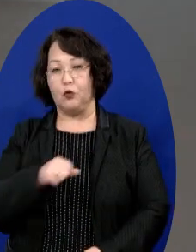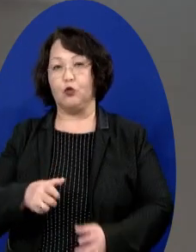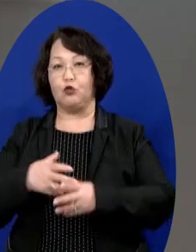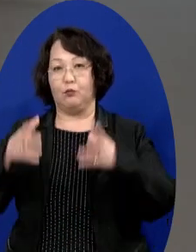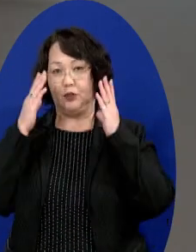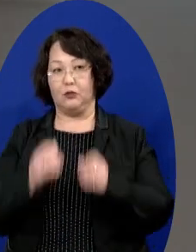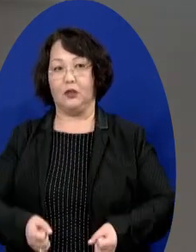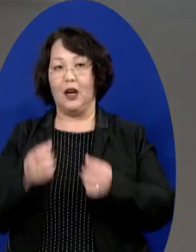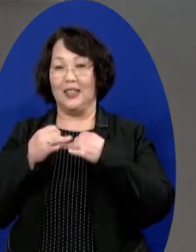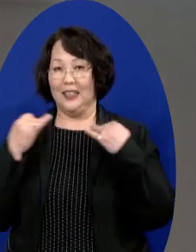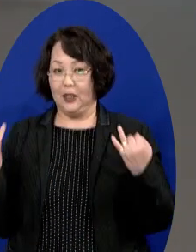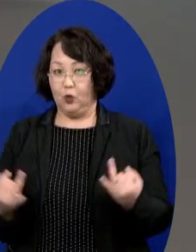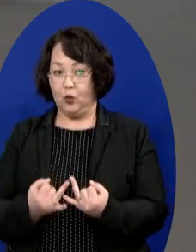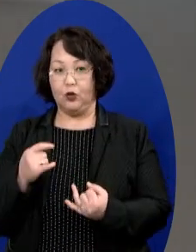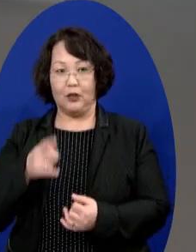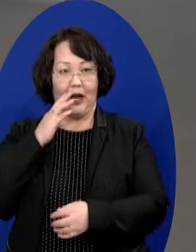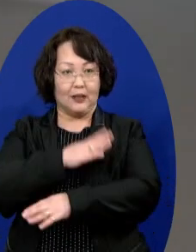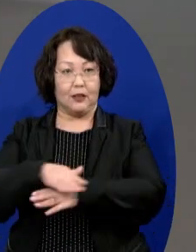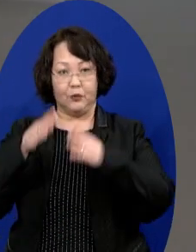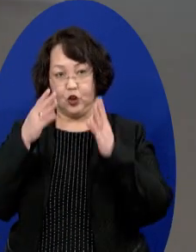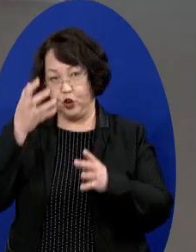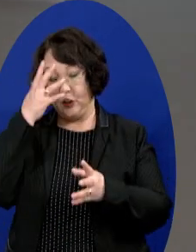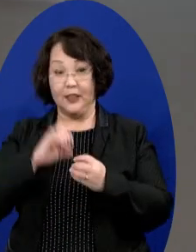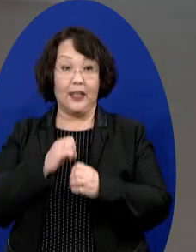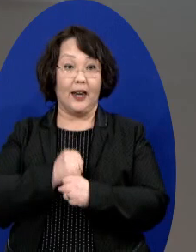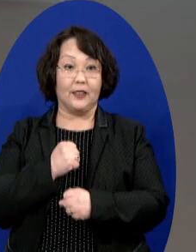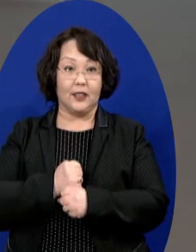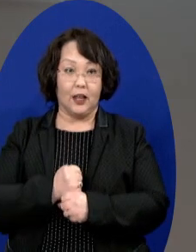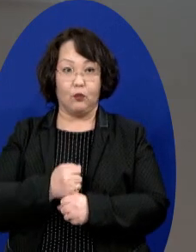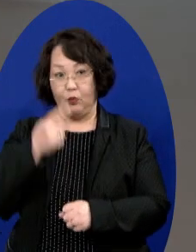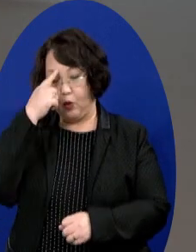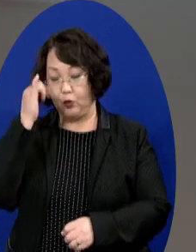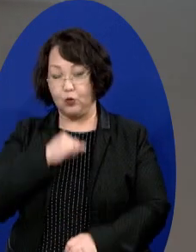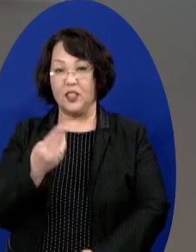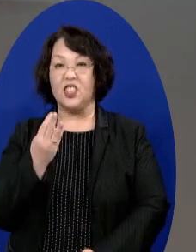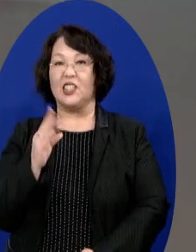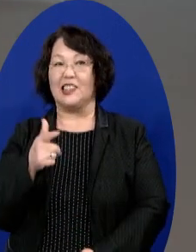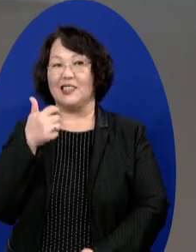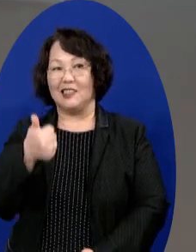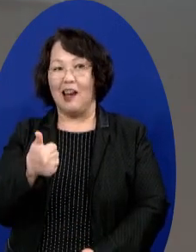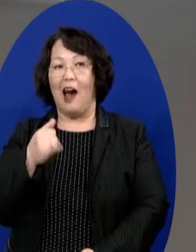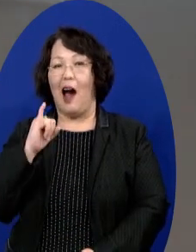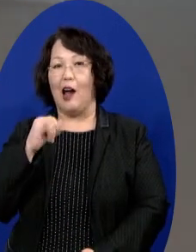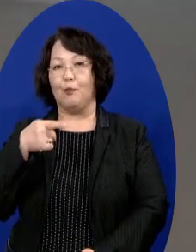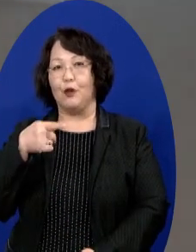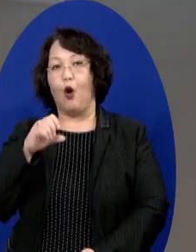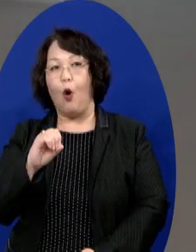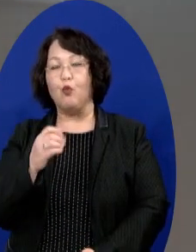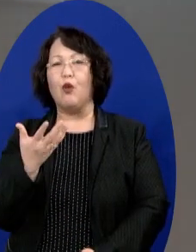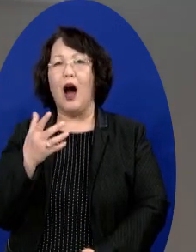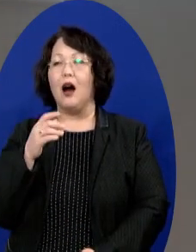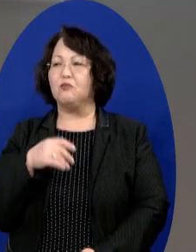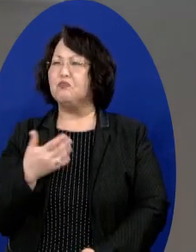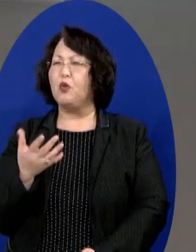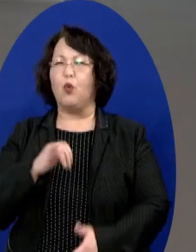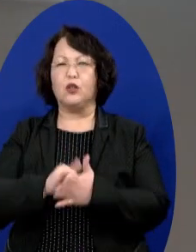гаргаад их хурл дээр тэ шийдэл төрийн зүгээс гарц гаргаад ингээд Монголын топ компаниуд IPO гаргаж байна шүү дээ тэ. Тэгээ энэ бол нэг